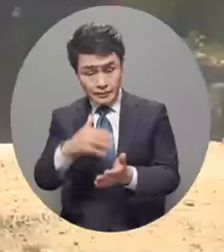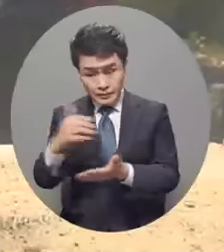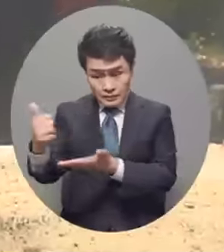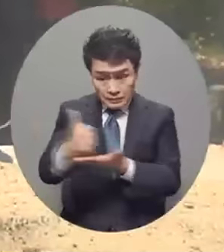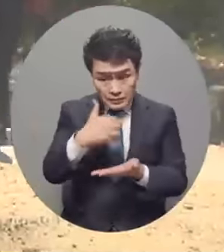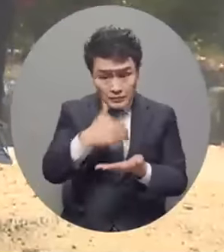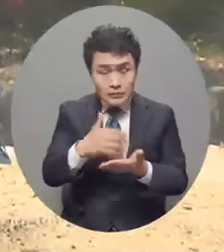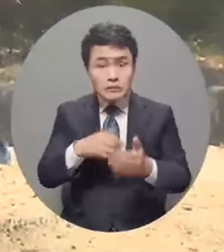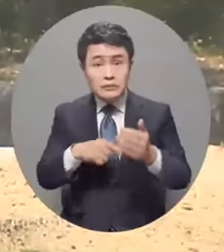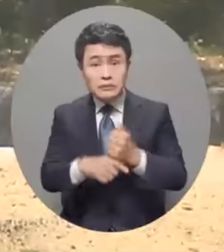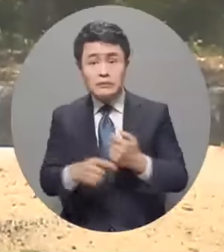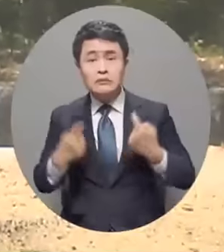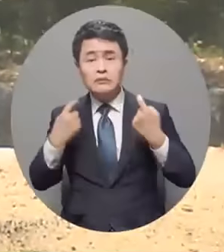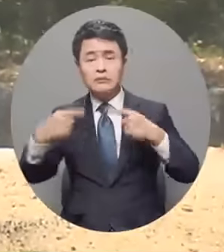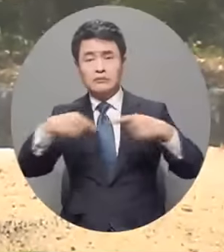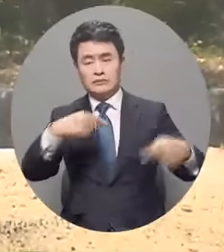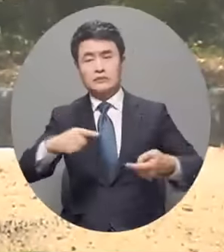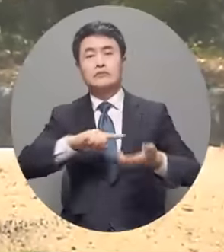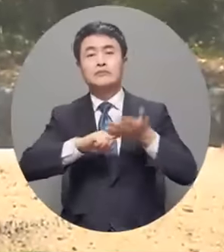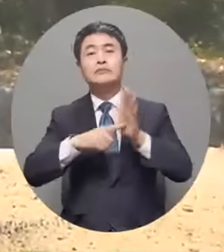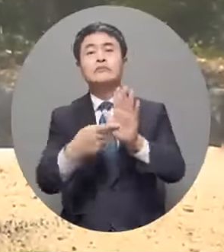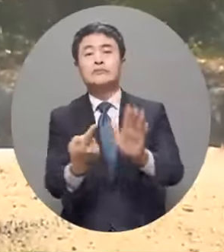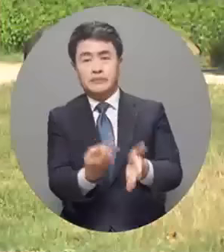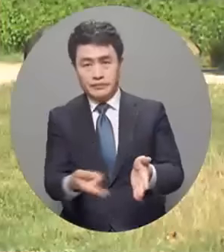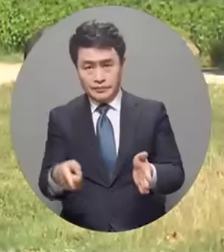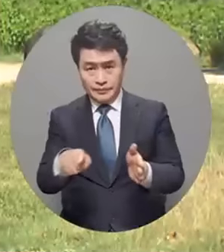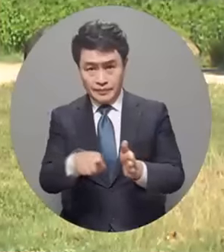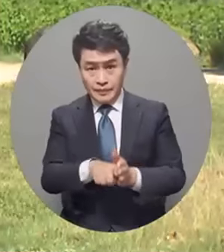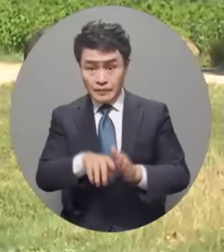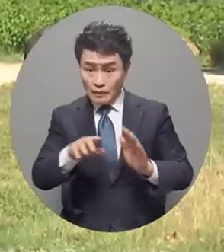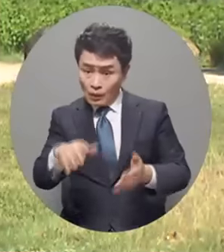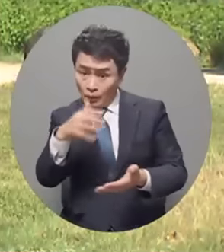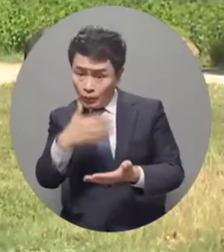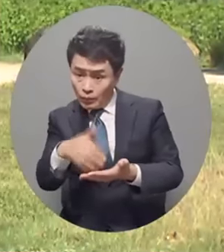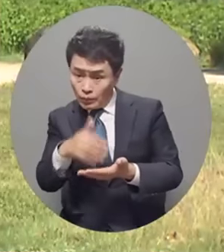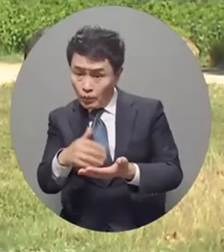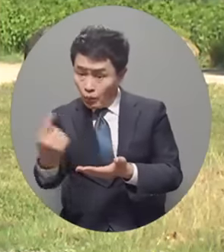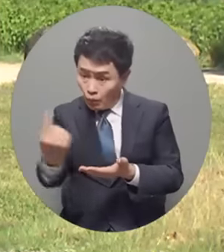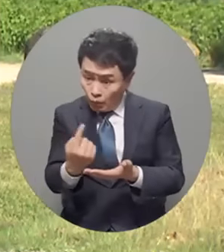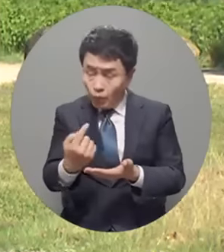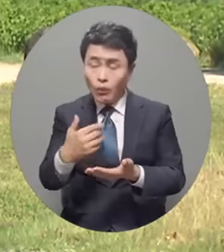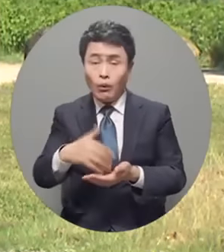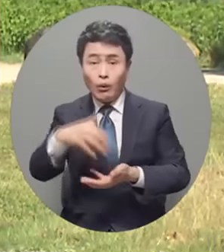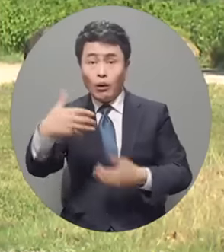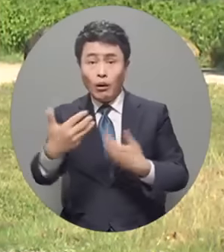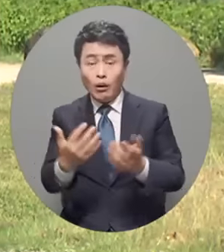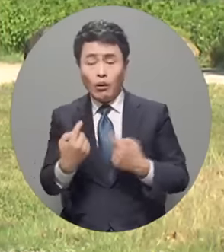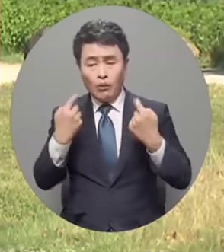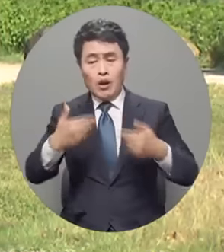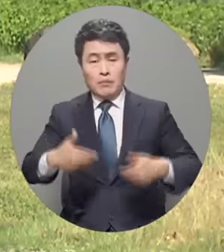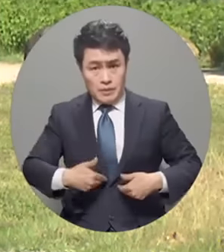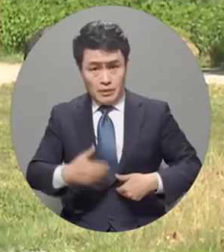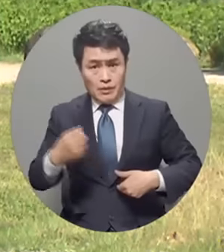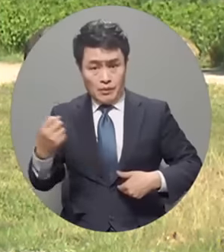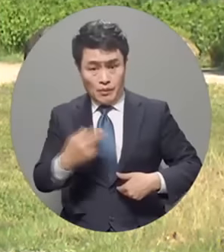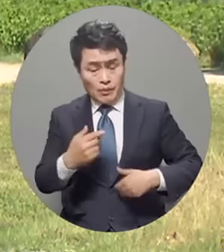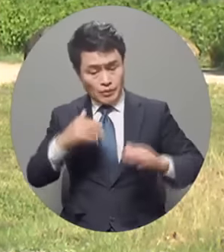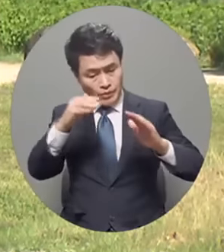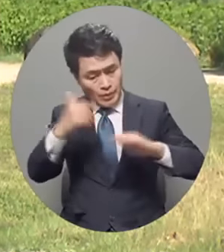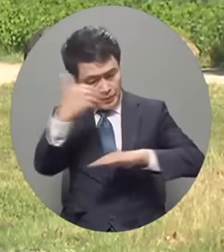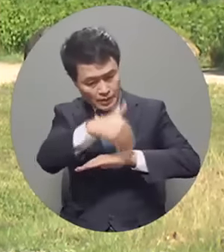이유는 관광 정책에 반영하기 위해서입니다. 이 통계를 바탕으로 관광시설 공급 필요성을 판단하고 개발 계획을